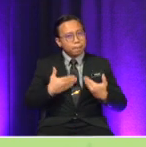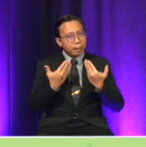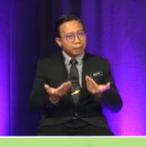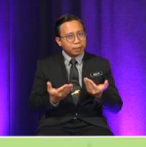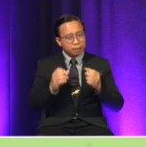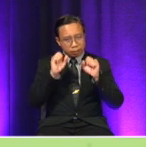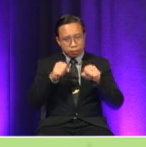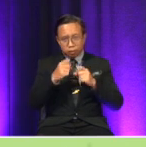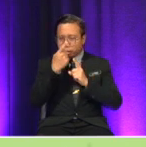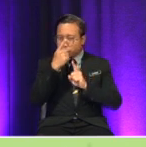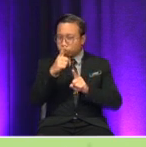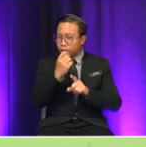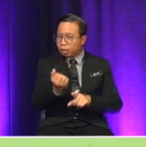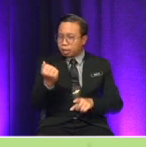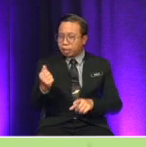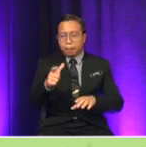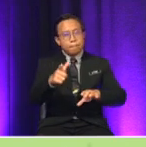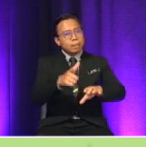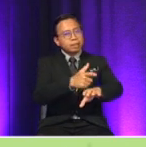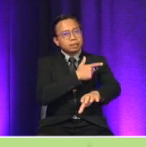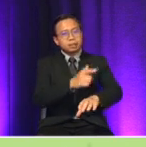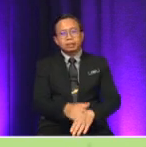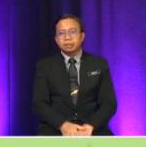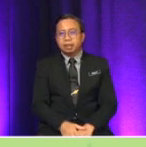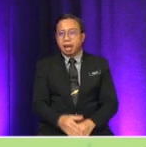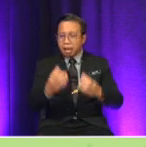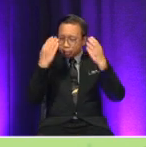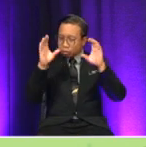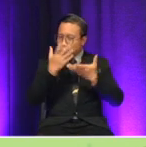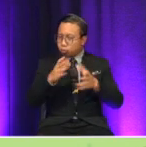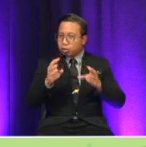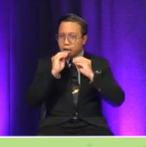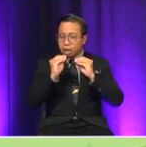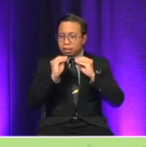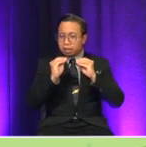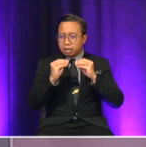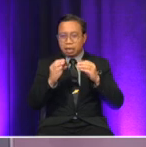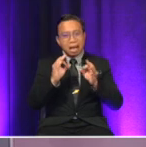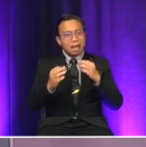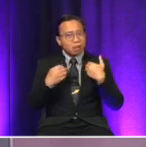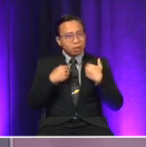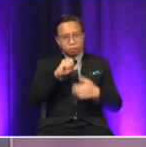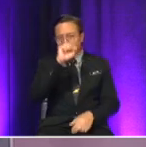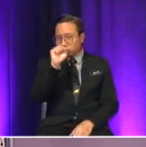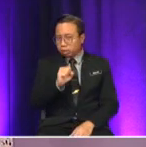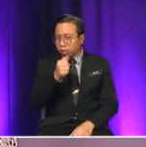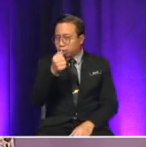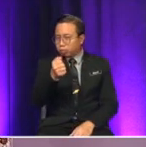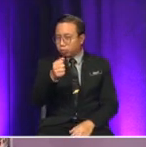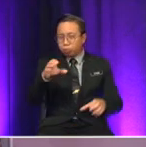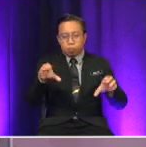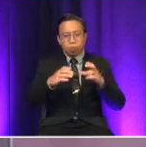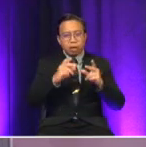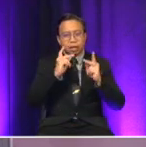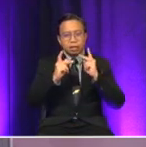boleh menjawab ayat-ayat yang panjang ni? Okey. Baik, cikgu pernah ajar awak kalau keluar soalan definisi macam ni, kamu binalah kata kunci